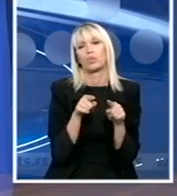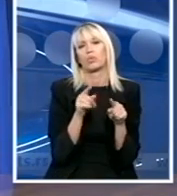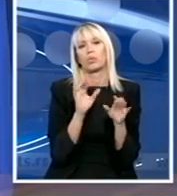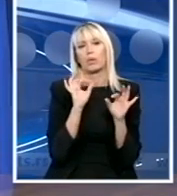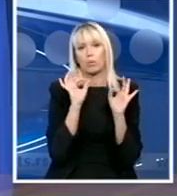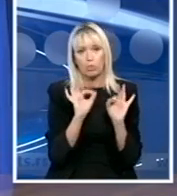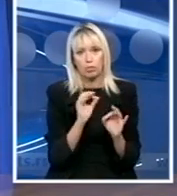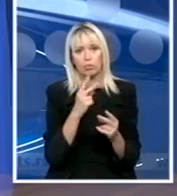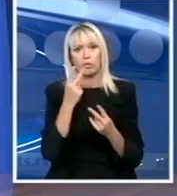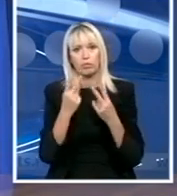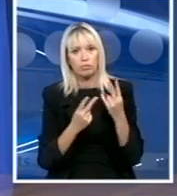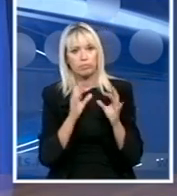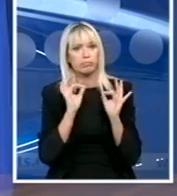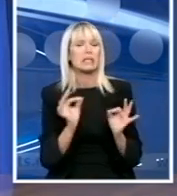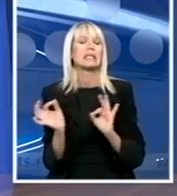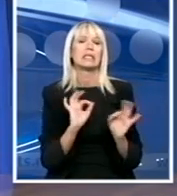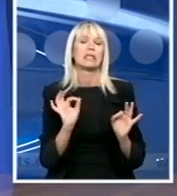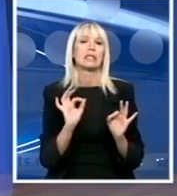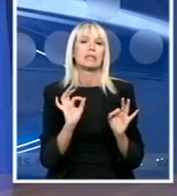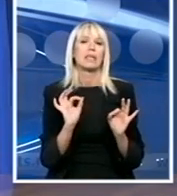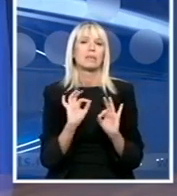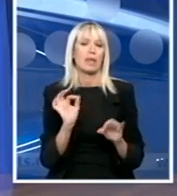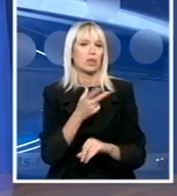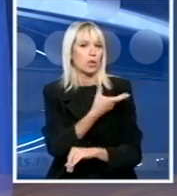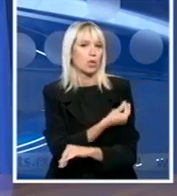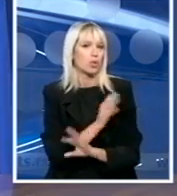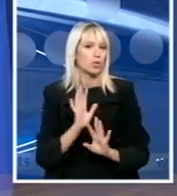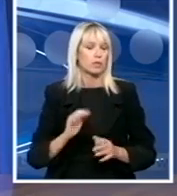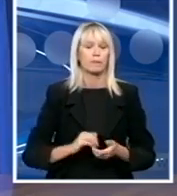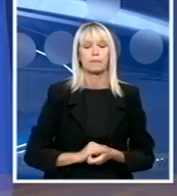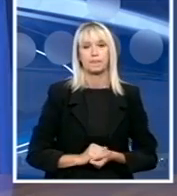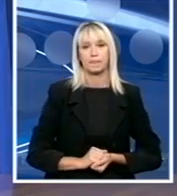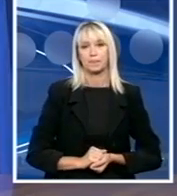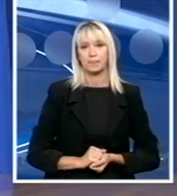ustanovljavanje kriterijuma bezbednosti. I to jeste tako.